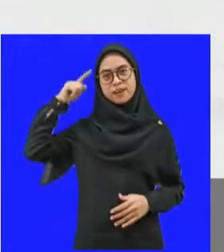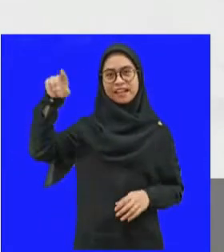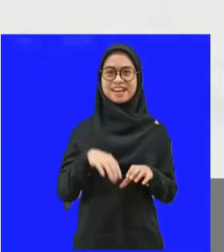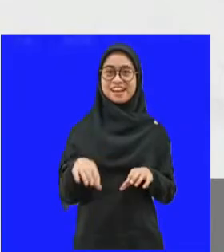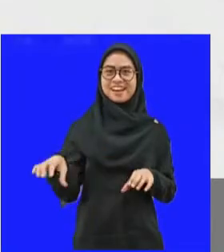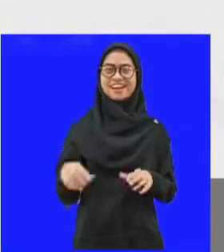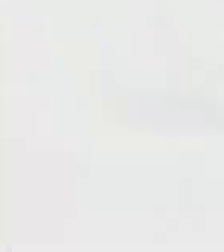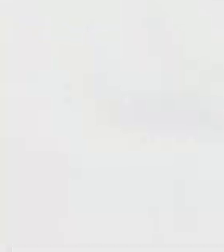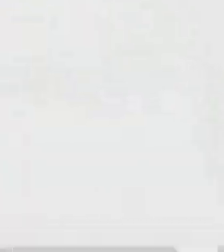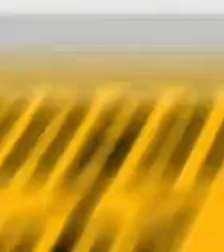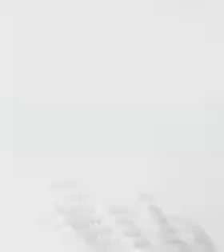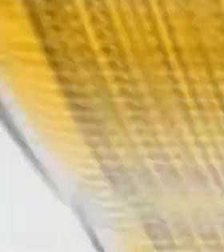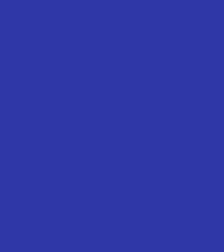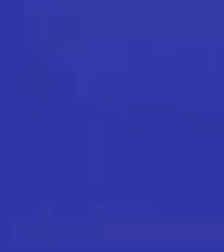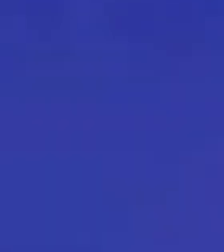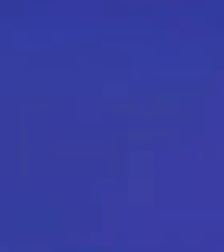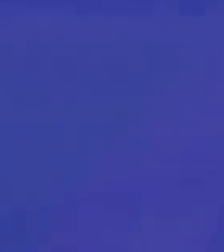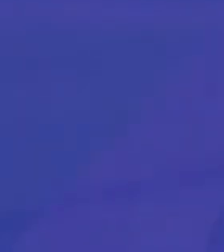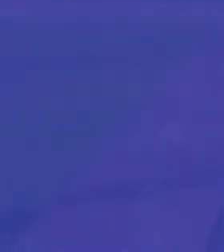Bagaimana ya untuk pemerintah daerah?